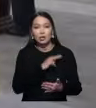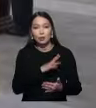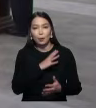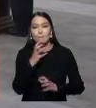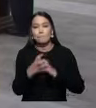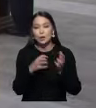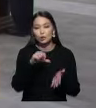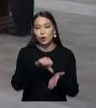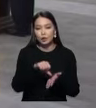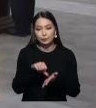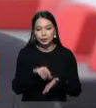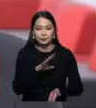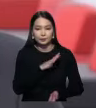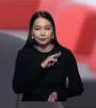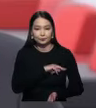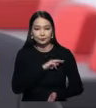международные эксперты.